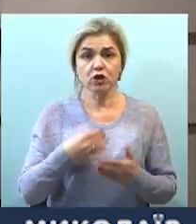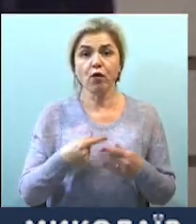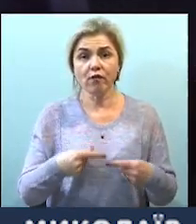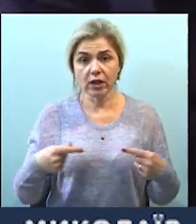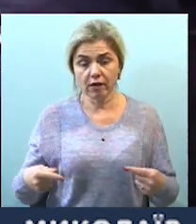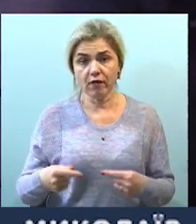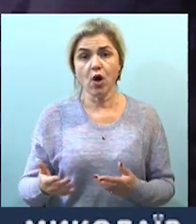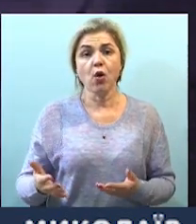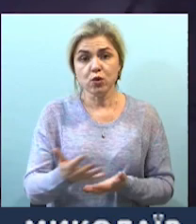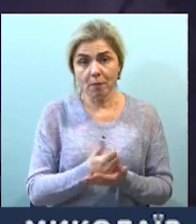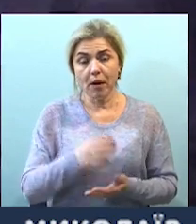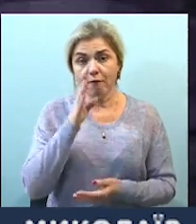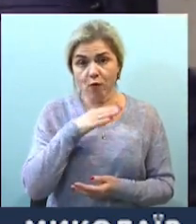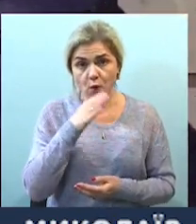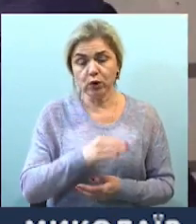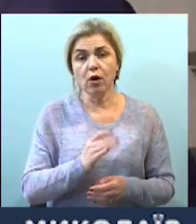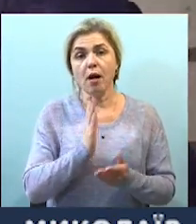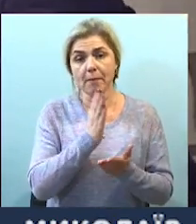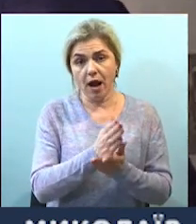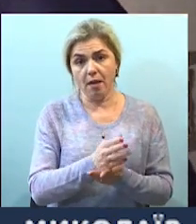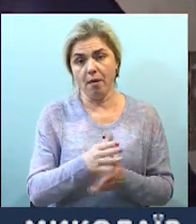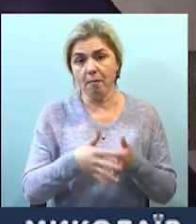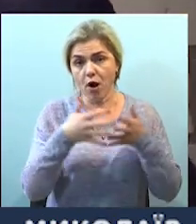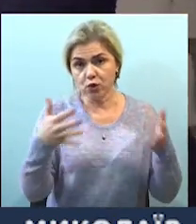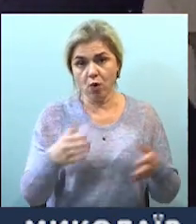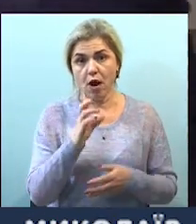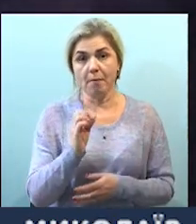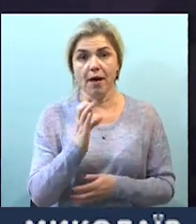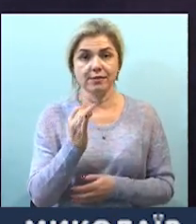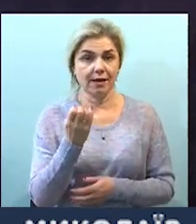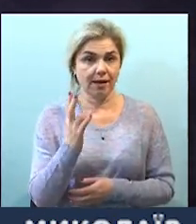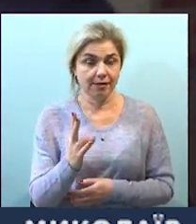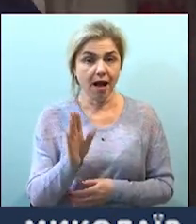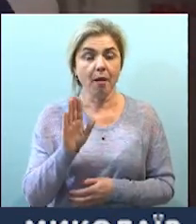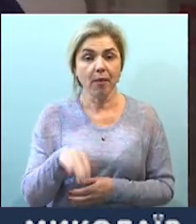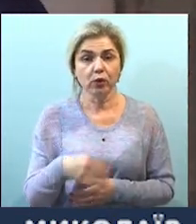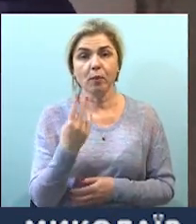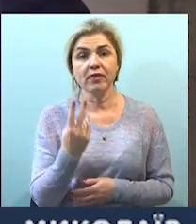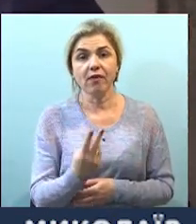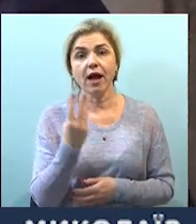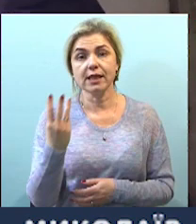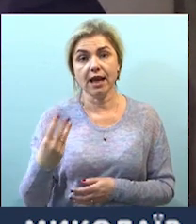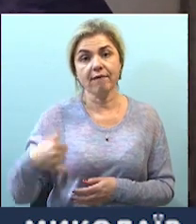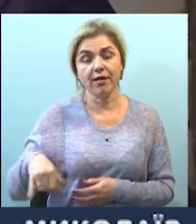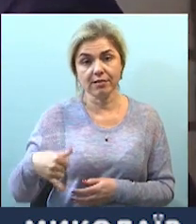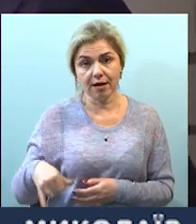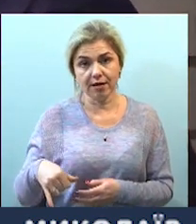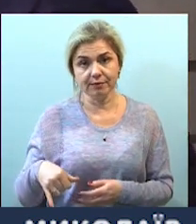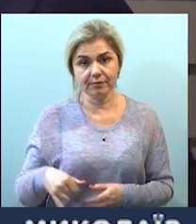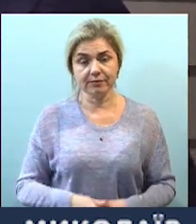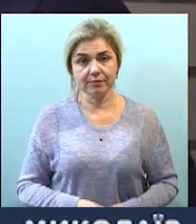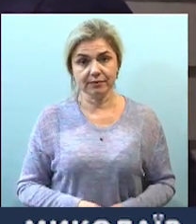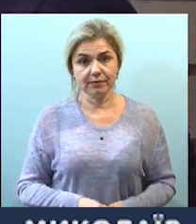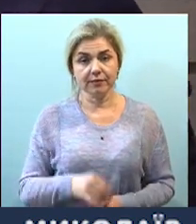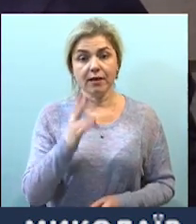воду туди, на отут приямок великий, басейн. І потім по 2-3 відра